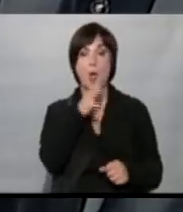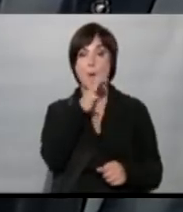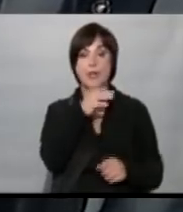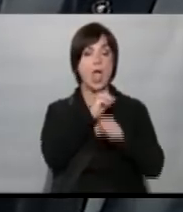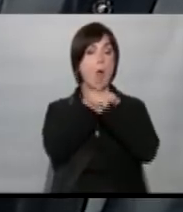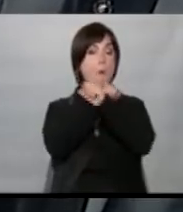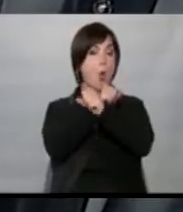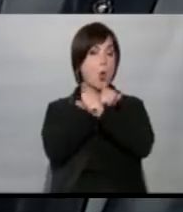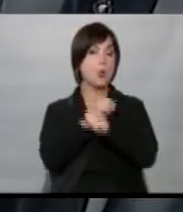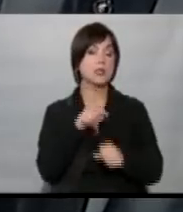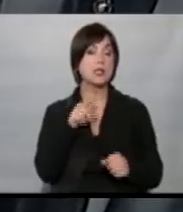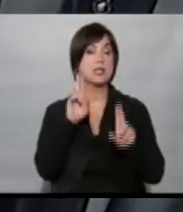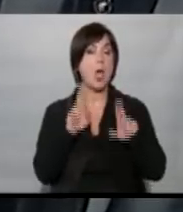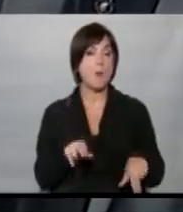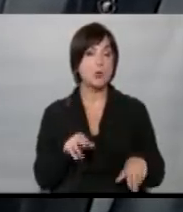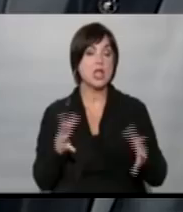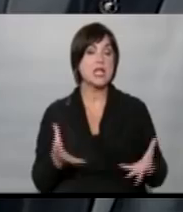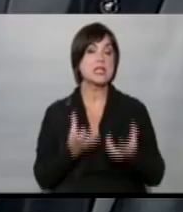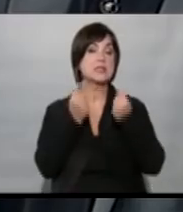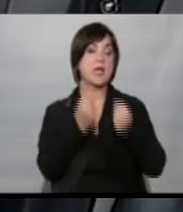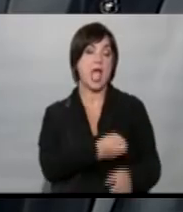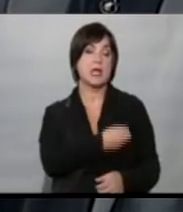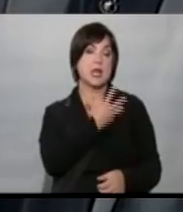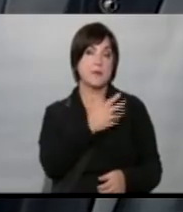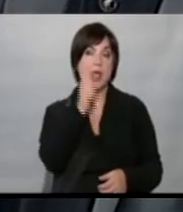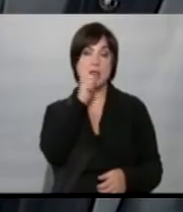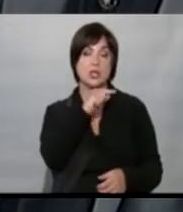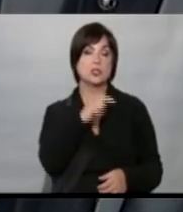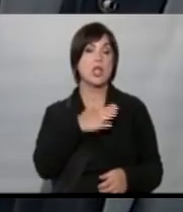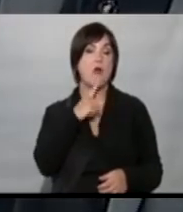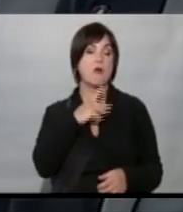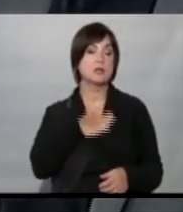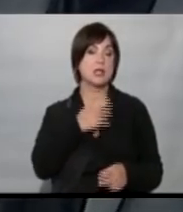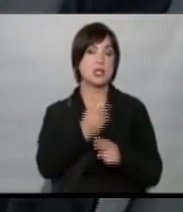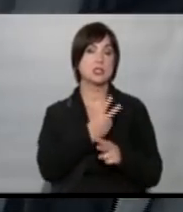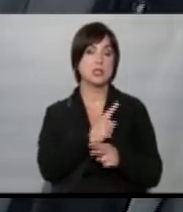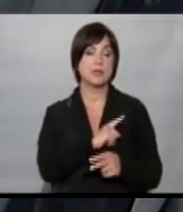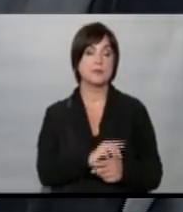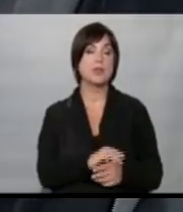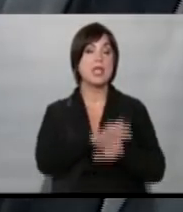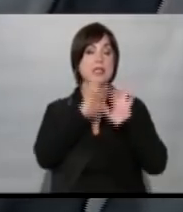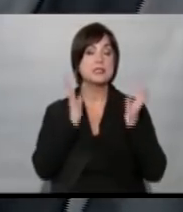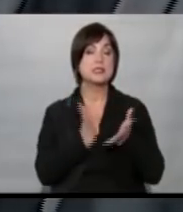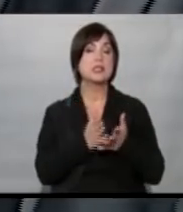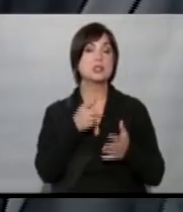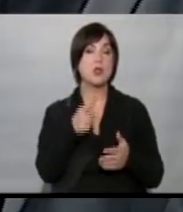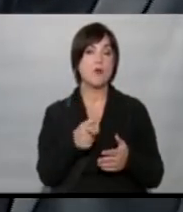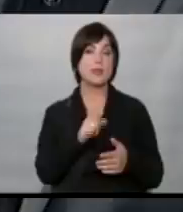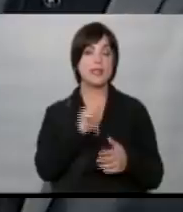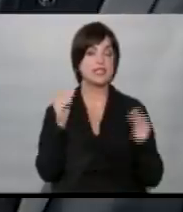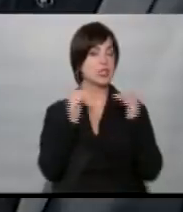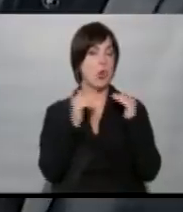Македонија бойкотира за да може да ги спаси криминалците и лажните патриоти. Не за жал, се се сведе на тоа. Сложувам,